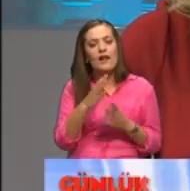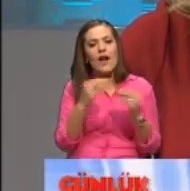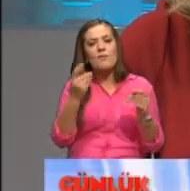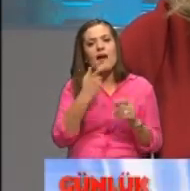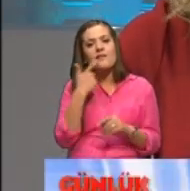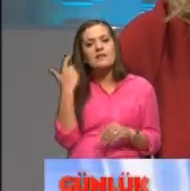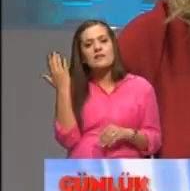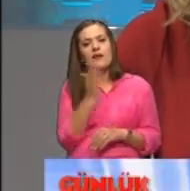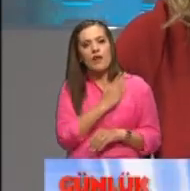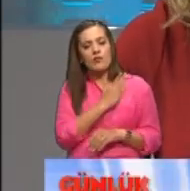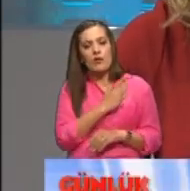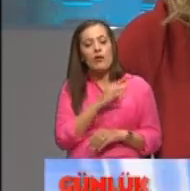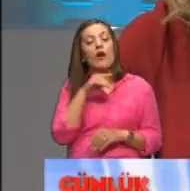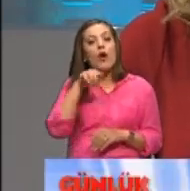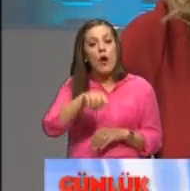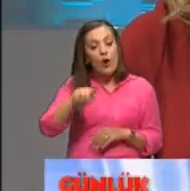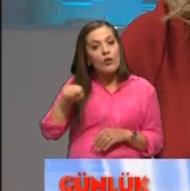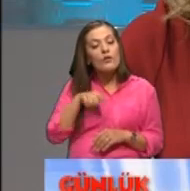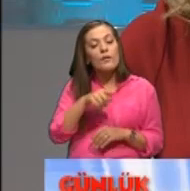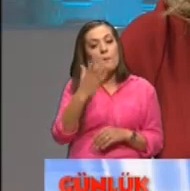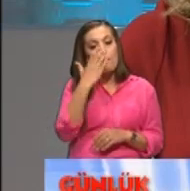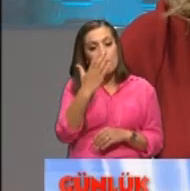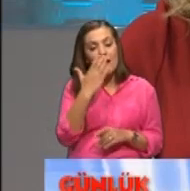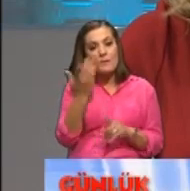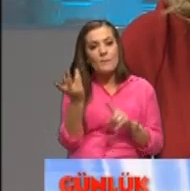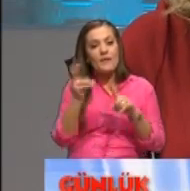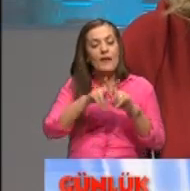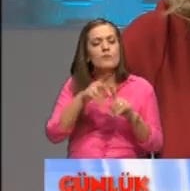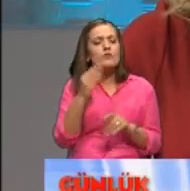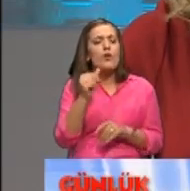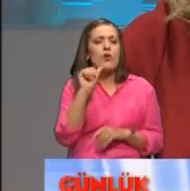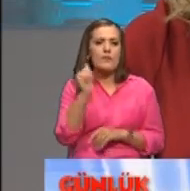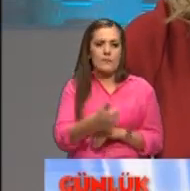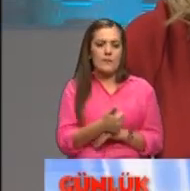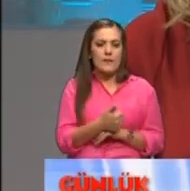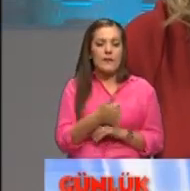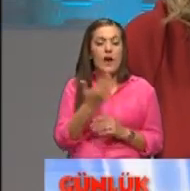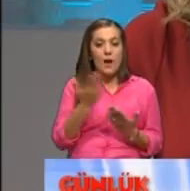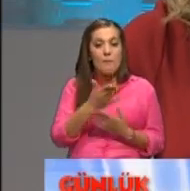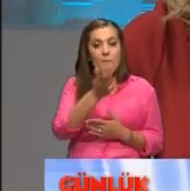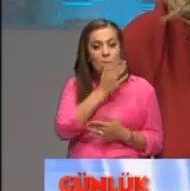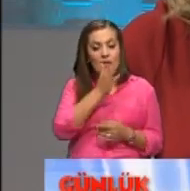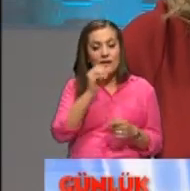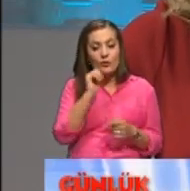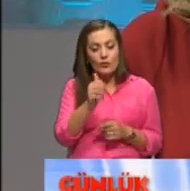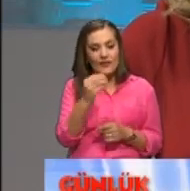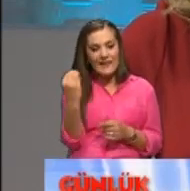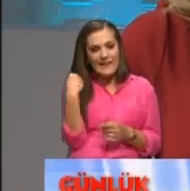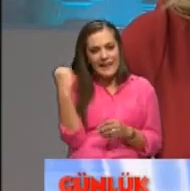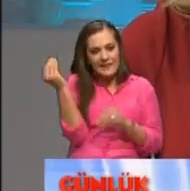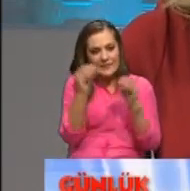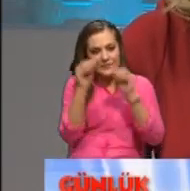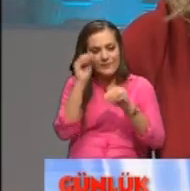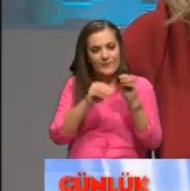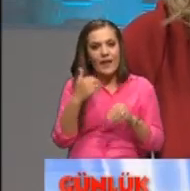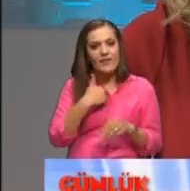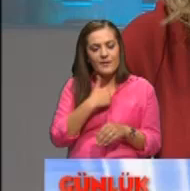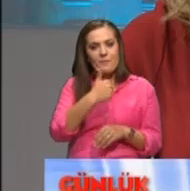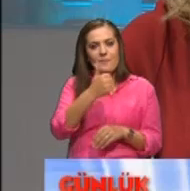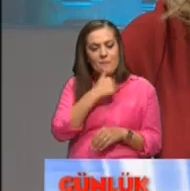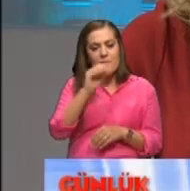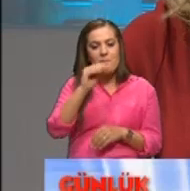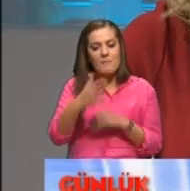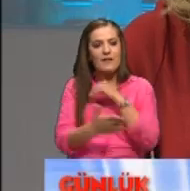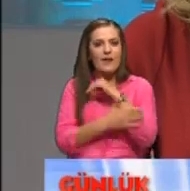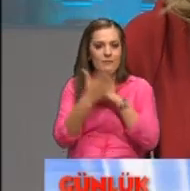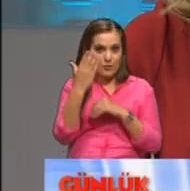kaybetmeye başlıyor. Onların da bakıma katılmaları çok önemli. Ama bilgilerini güncelleyerek annelere, babalara ve